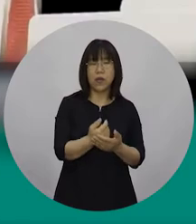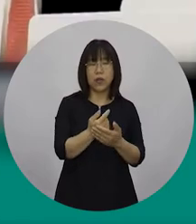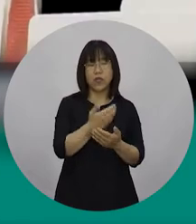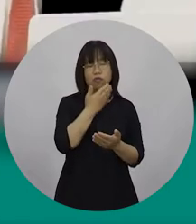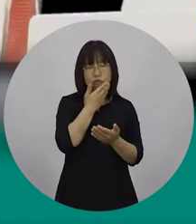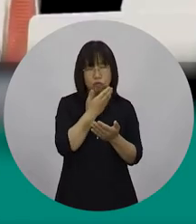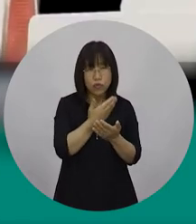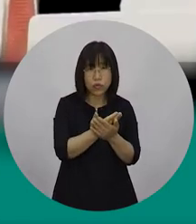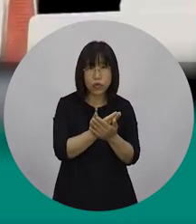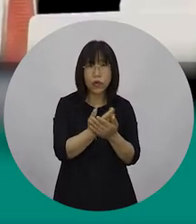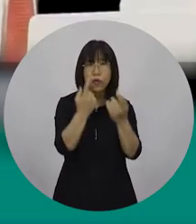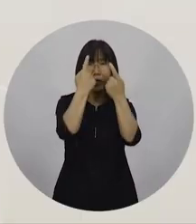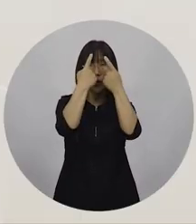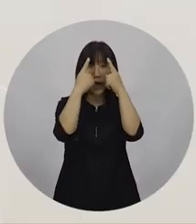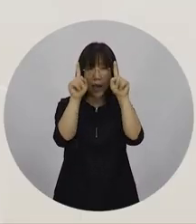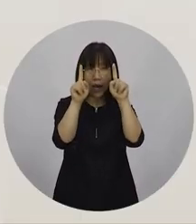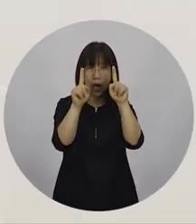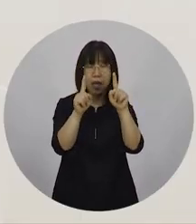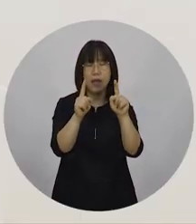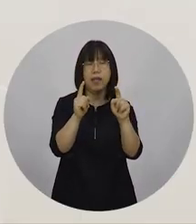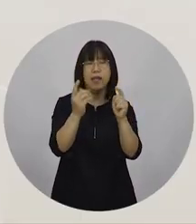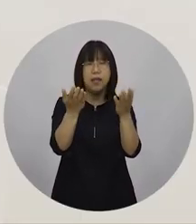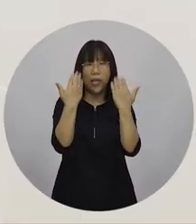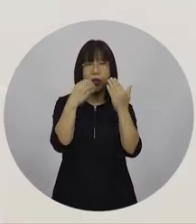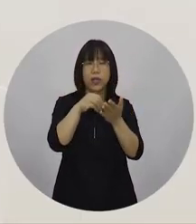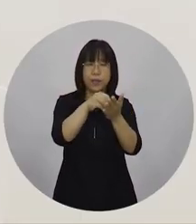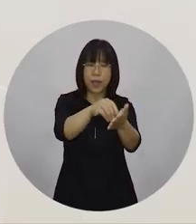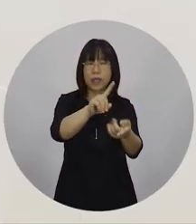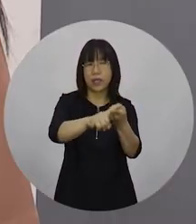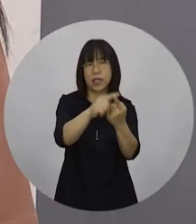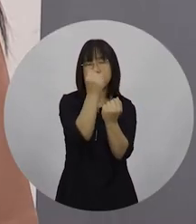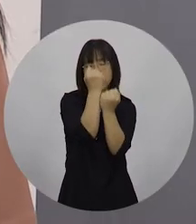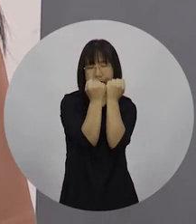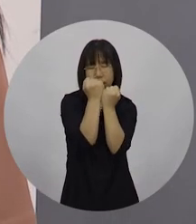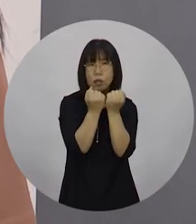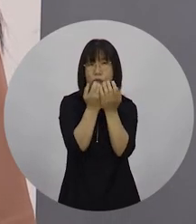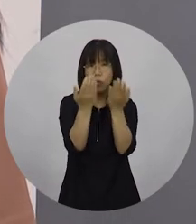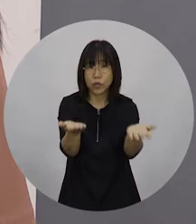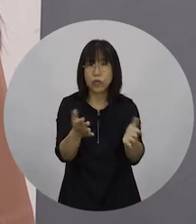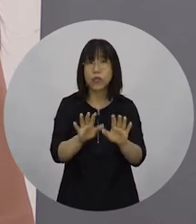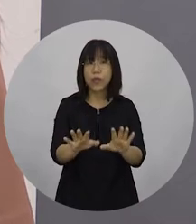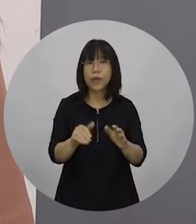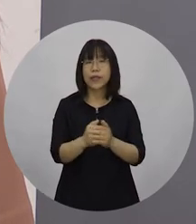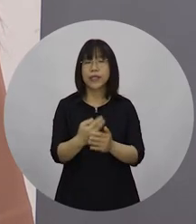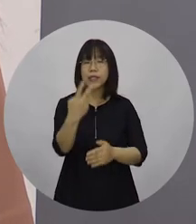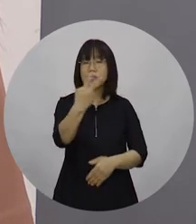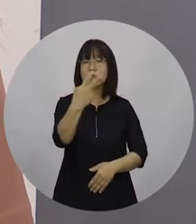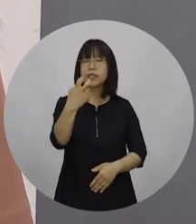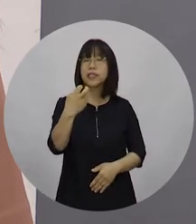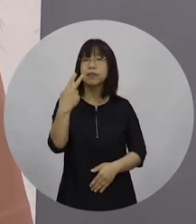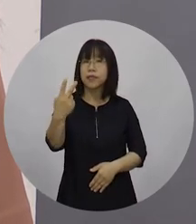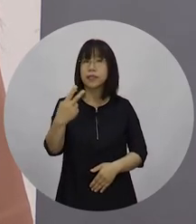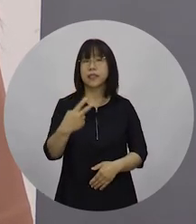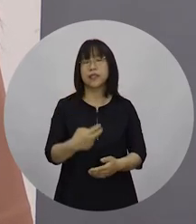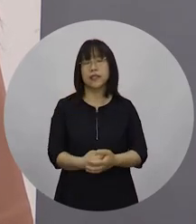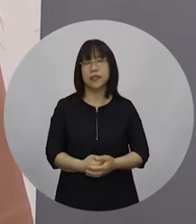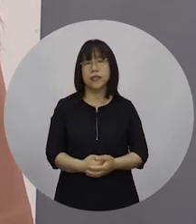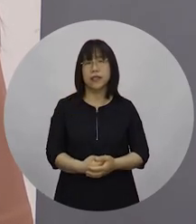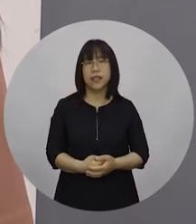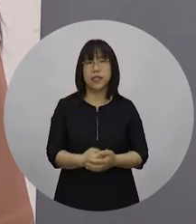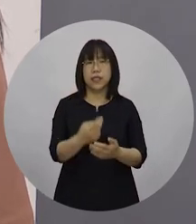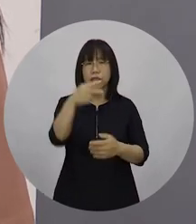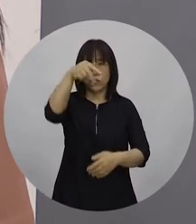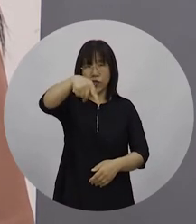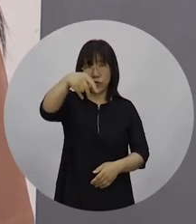수지 전략에 대해 강의를 펼칩니다 이번 설명에는 이가 초 주요 대학들이 2022 학년도 수시